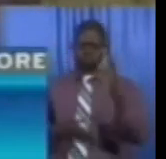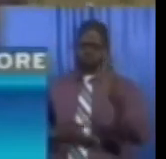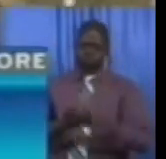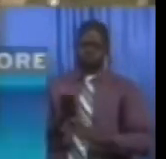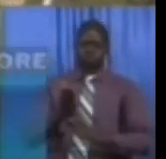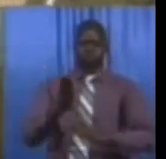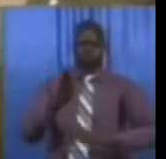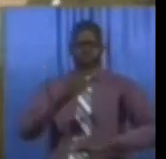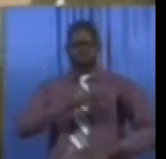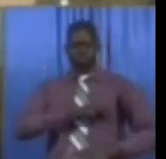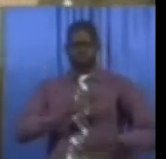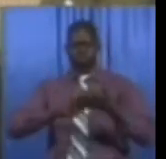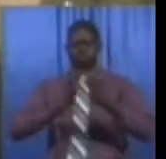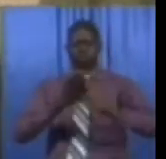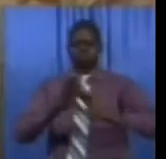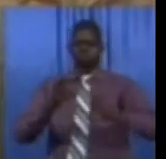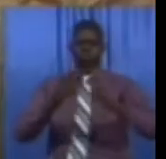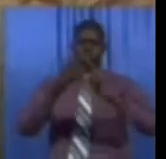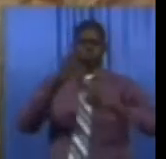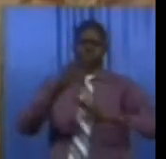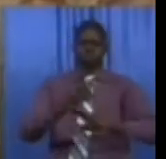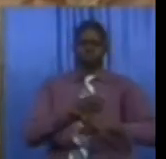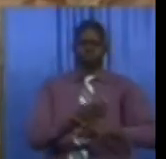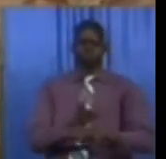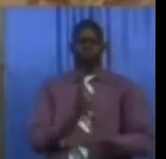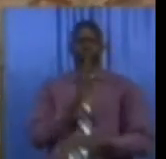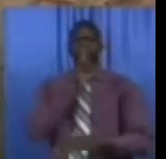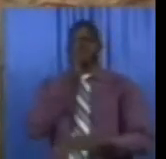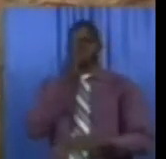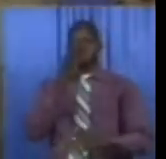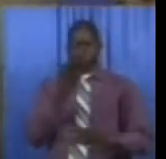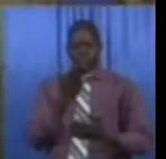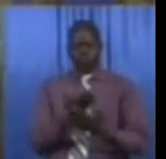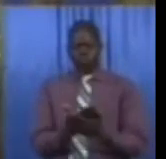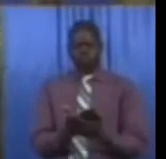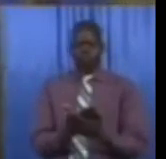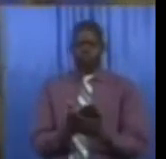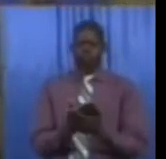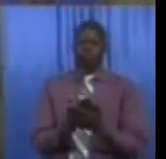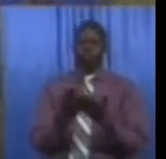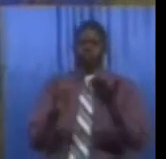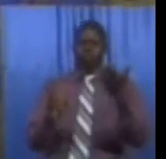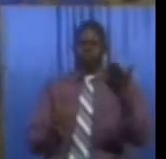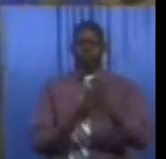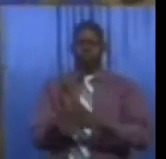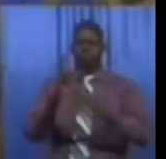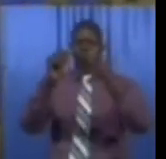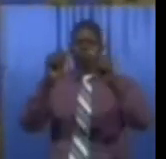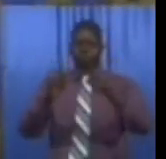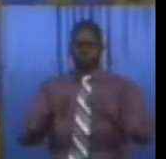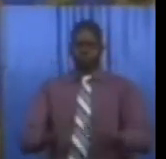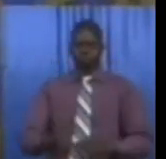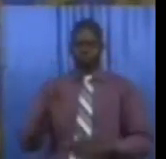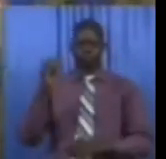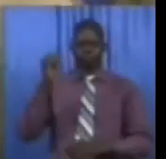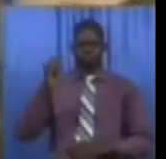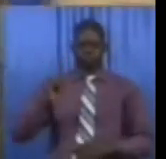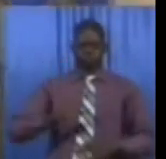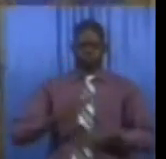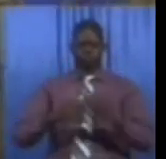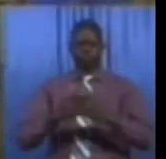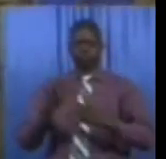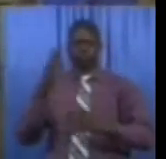Mali. Donc il est normal et utile que nous puissions leur témoigner toute notre reconnaissance